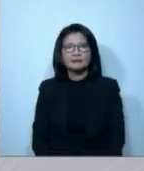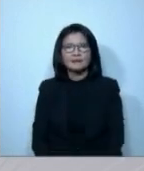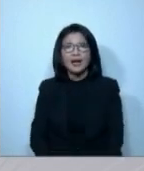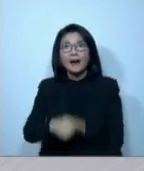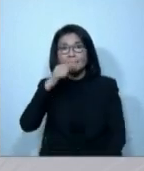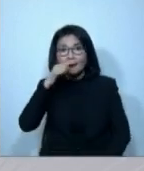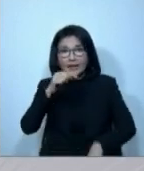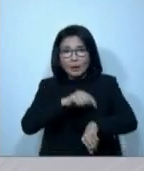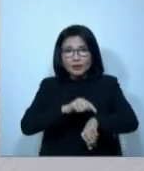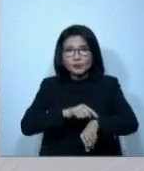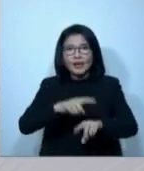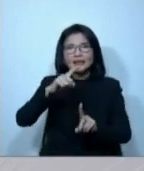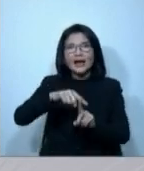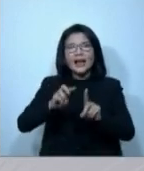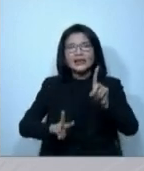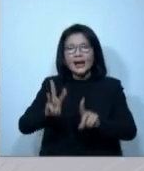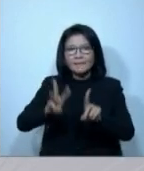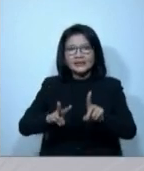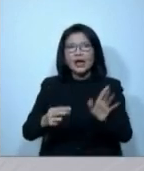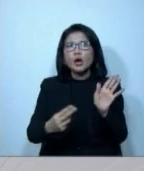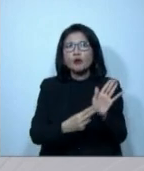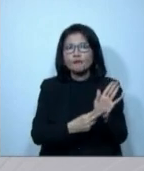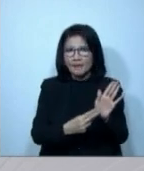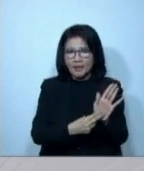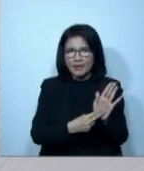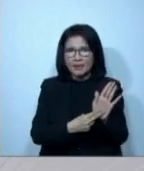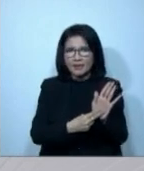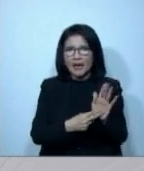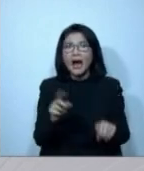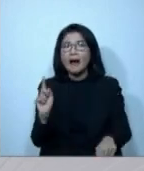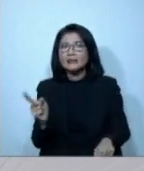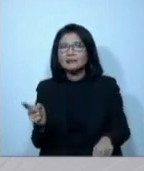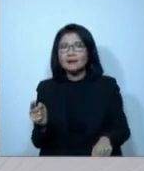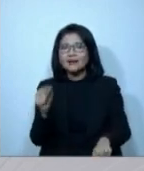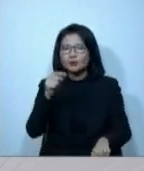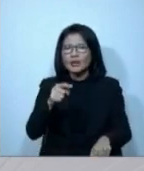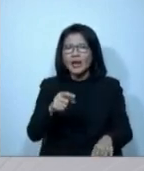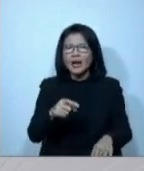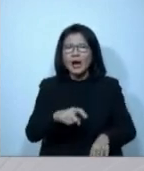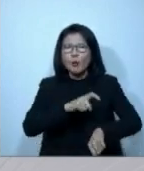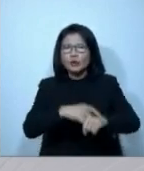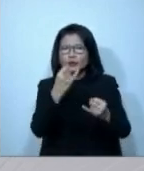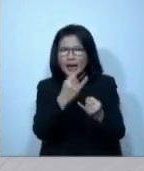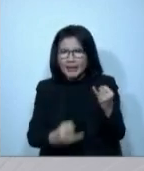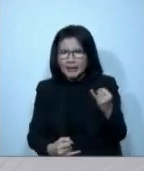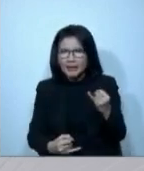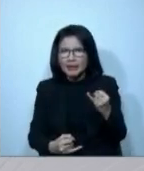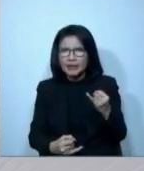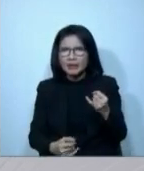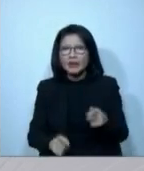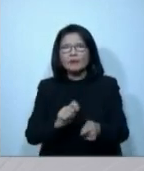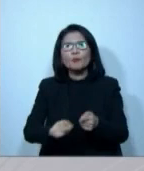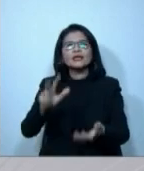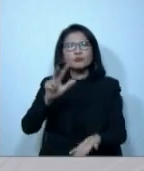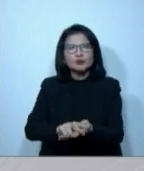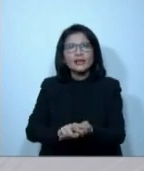waktu sampai dengan tanggal 13 November, karena di situ adalah waktu terakhir untuk mengambil keputusan bila